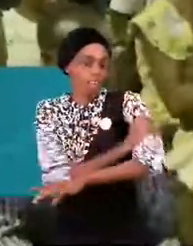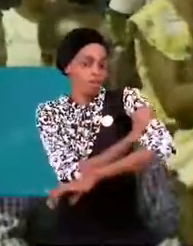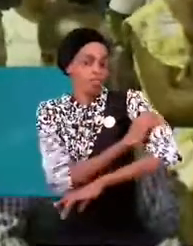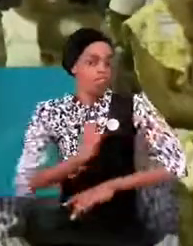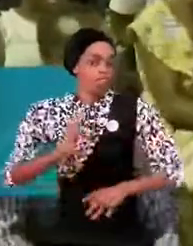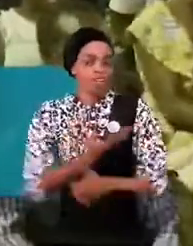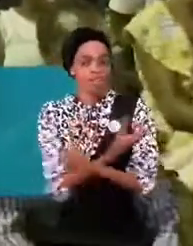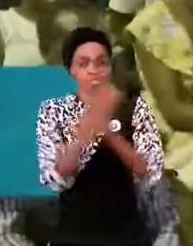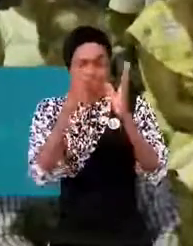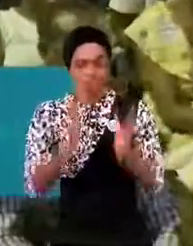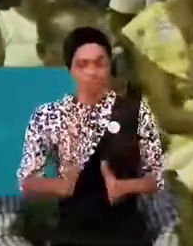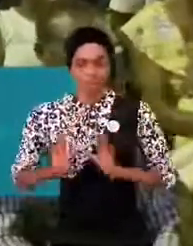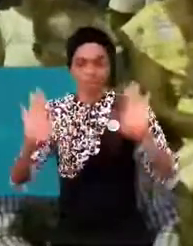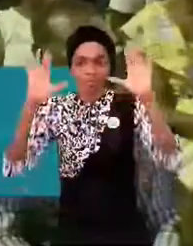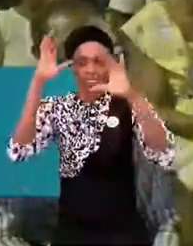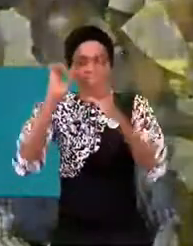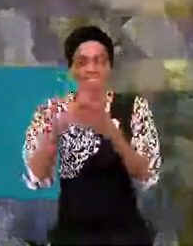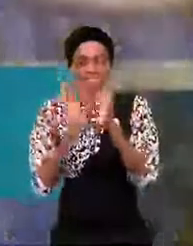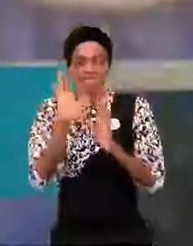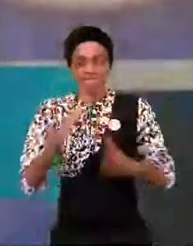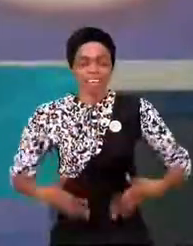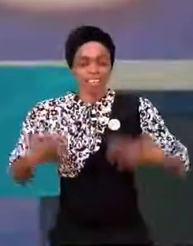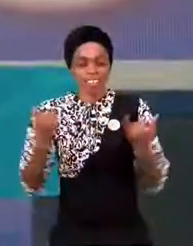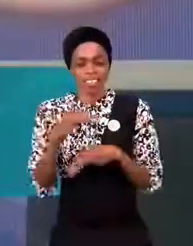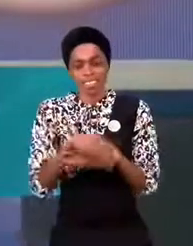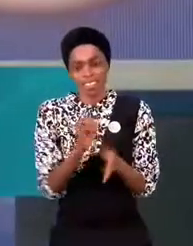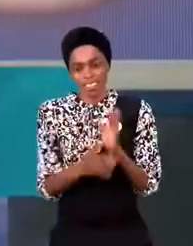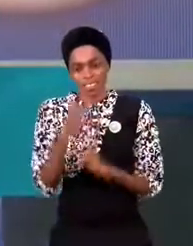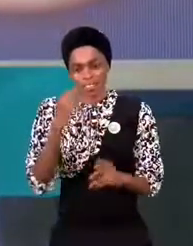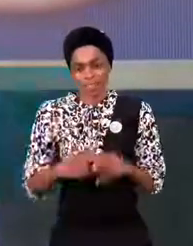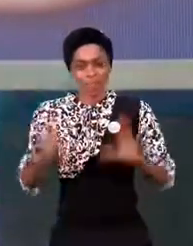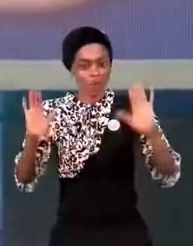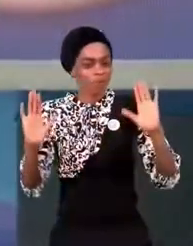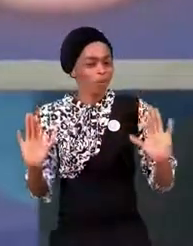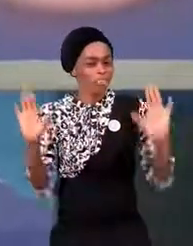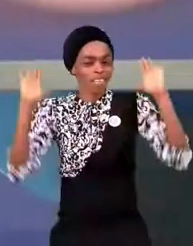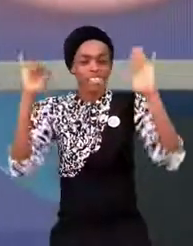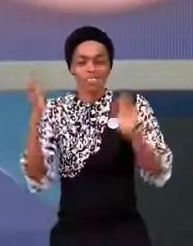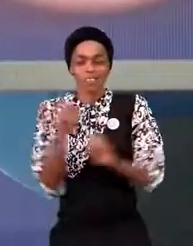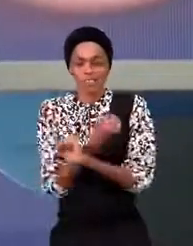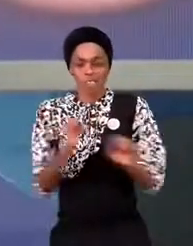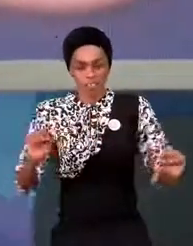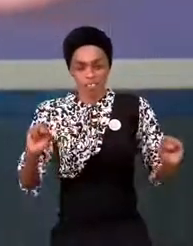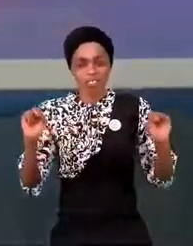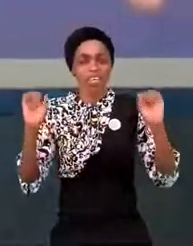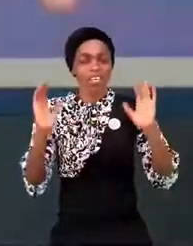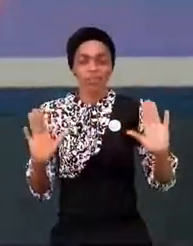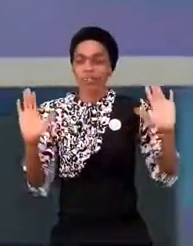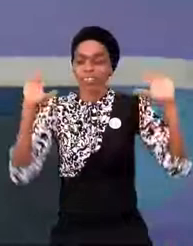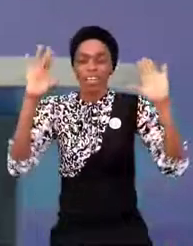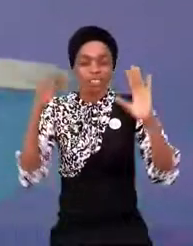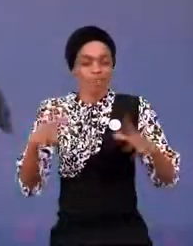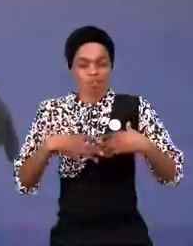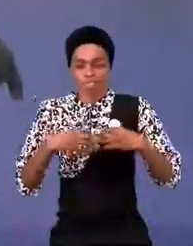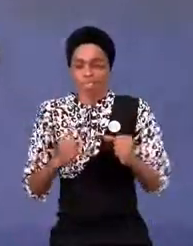ta vie ce soir, le prodige du salut, le prodige de la guérison, le prodige de la